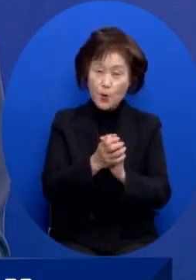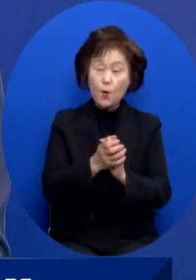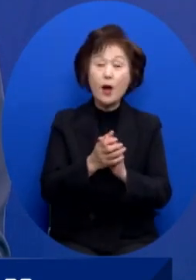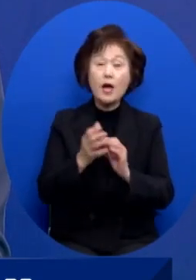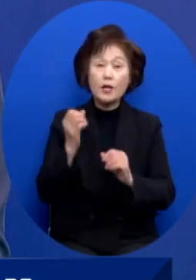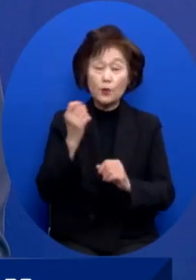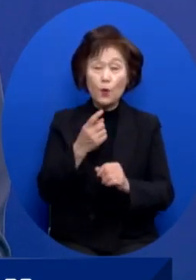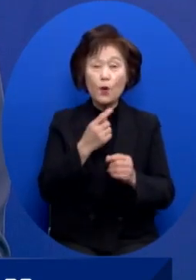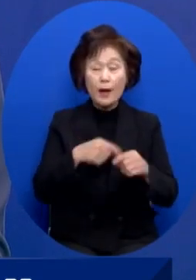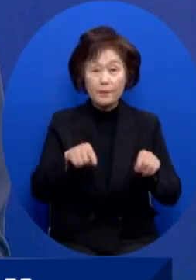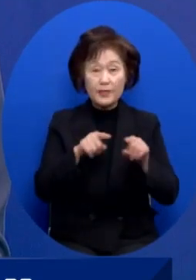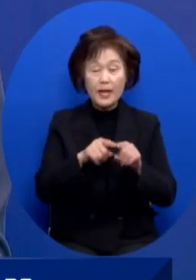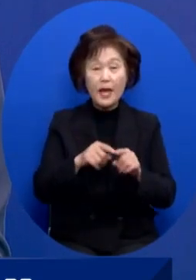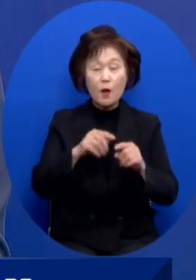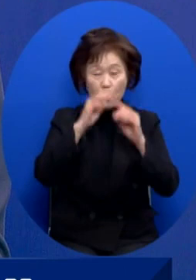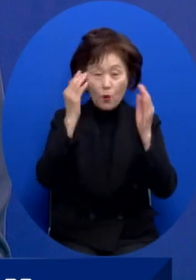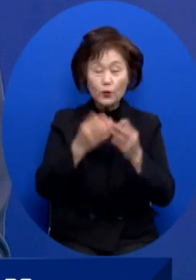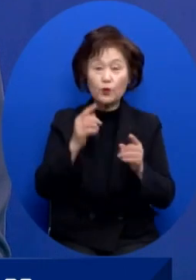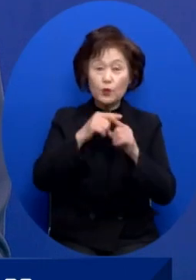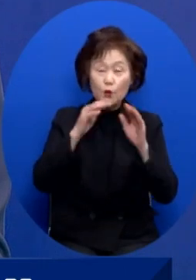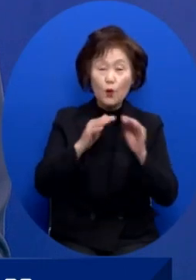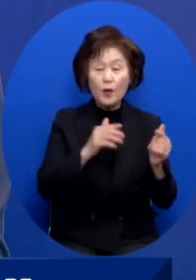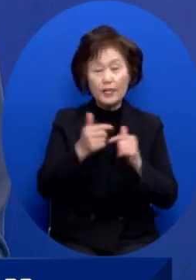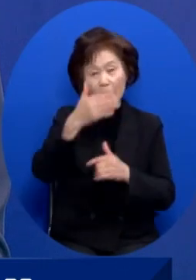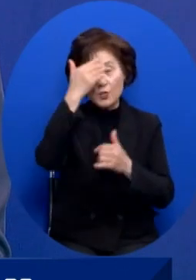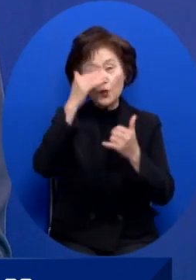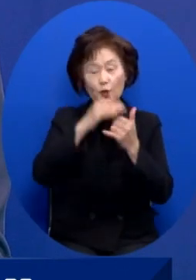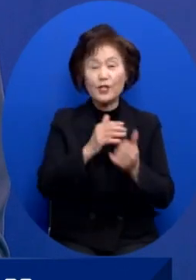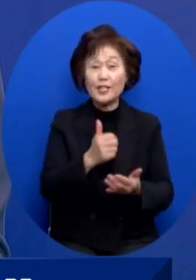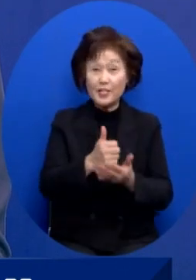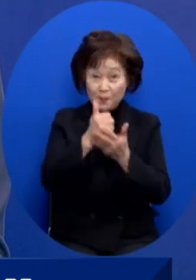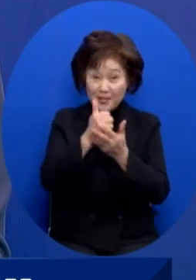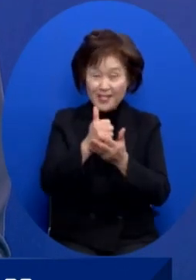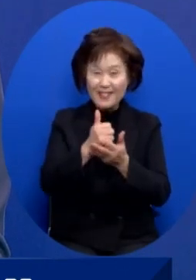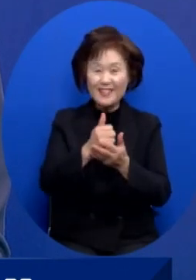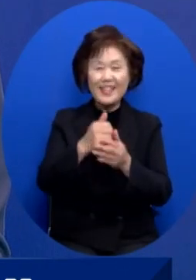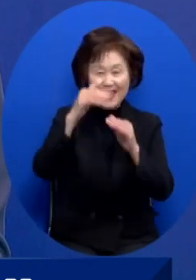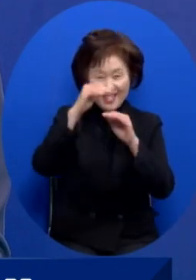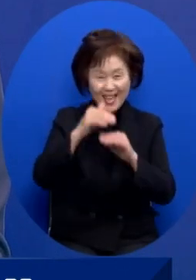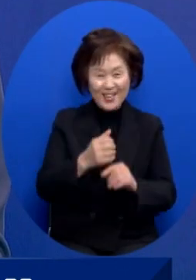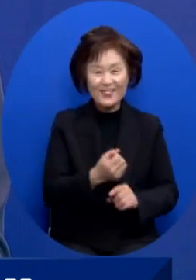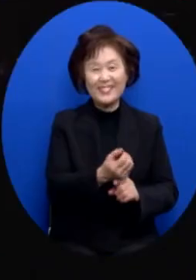온 교회가 청소년들을 섬긴 시간이었다고 하는데요. 손을연 기자입니다.